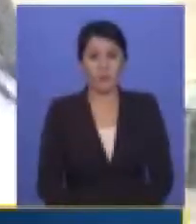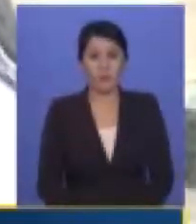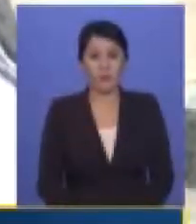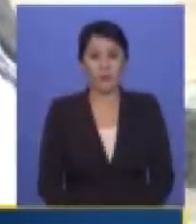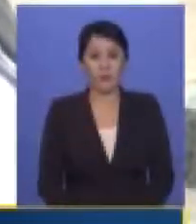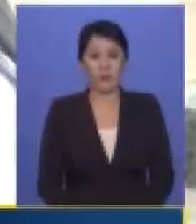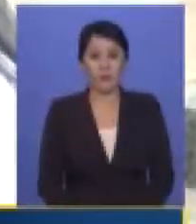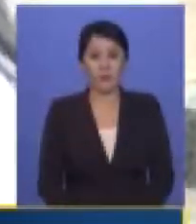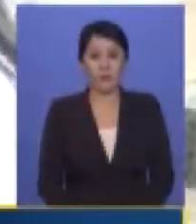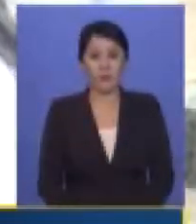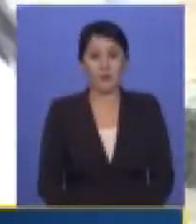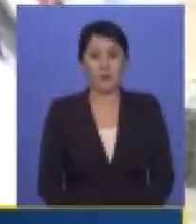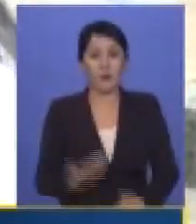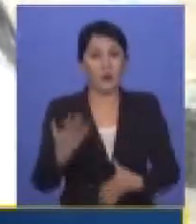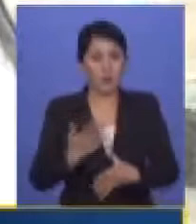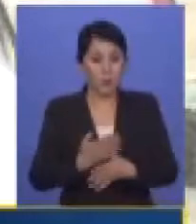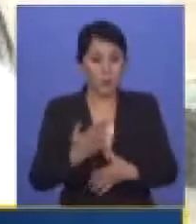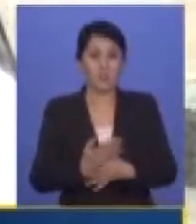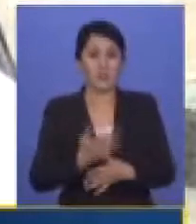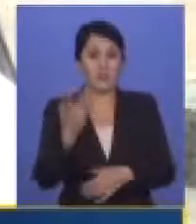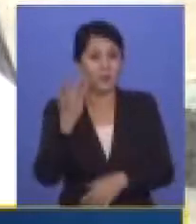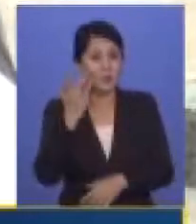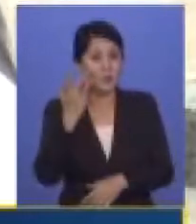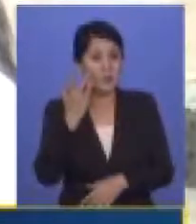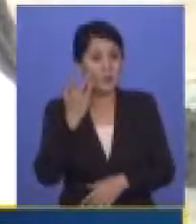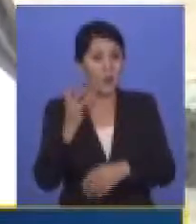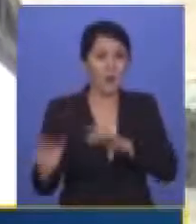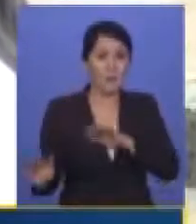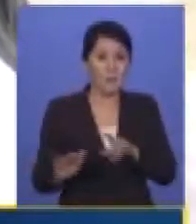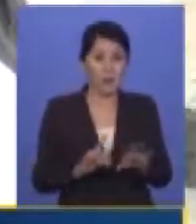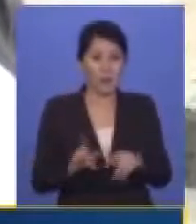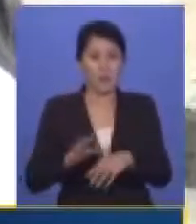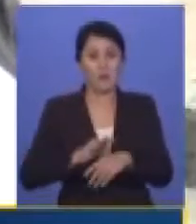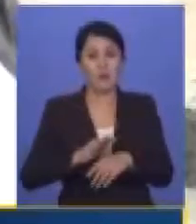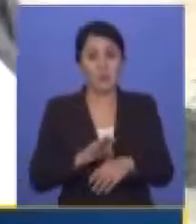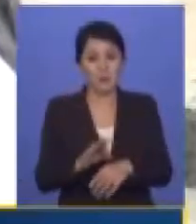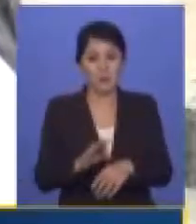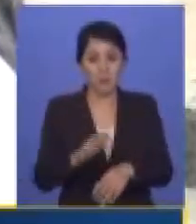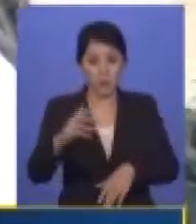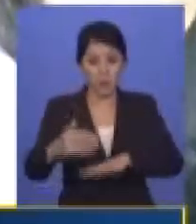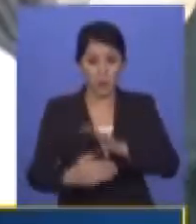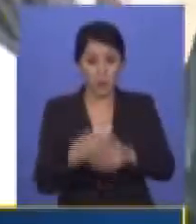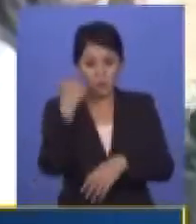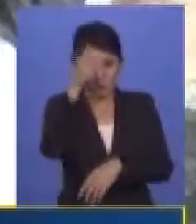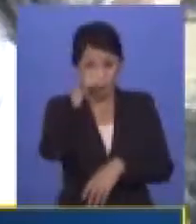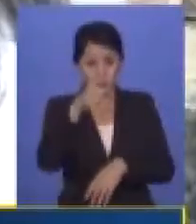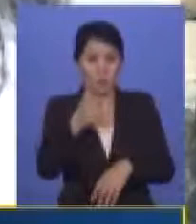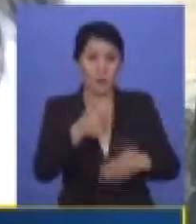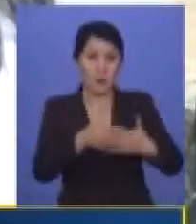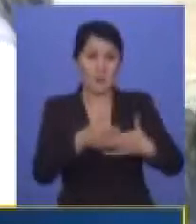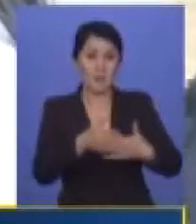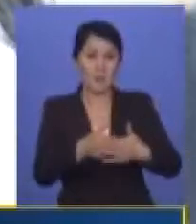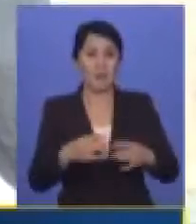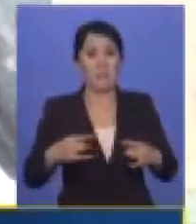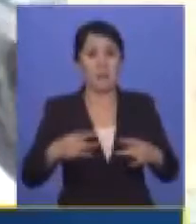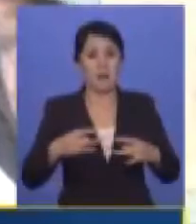көмек көрсетеді. Осындай жиындар өткізеді. Жаңа жыл осындай мереке балаларымызға